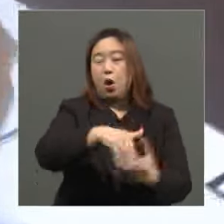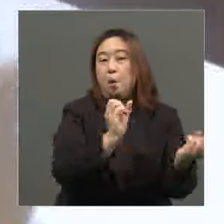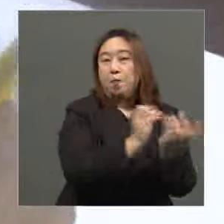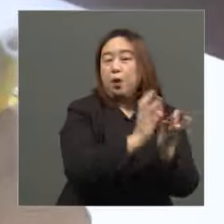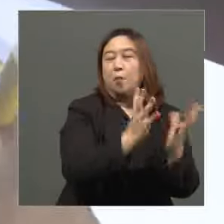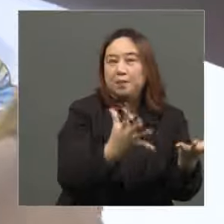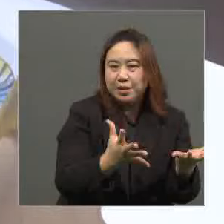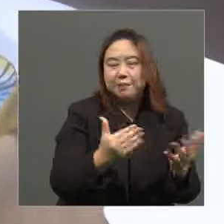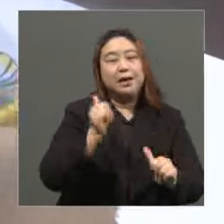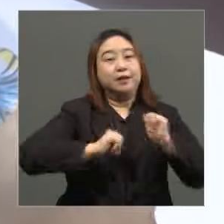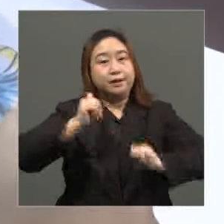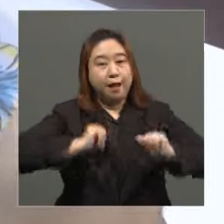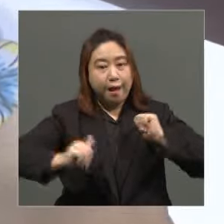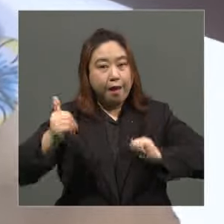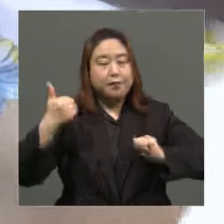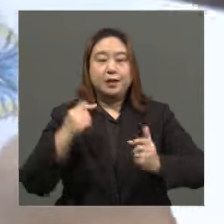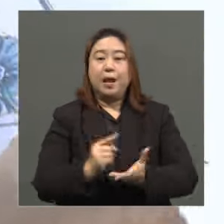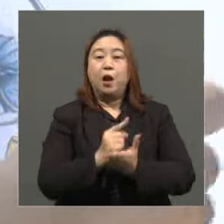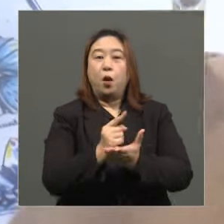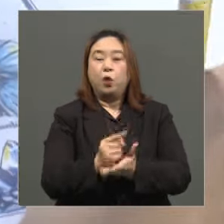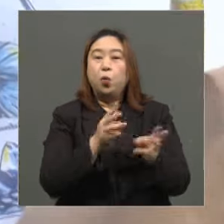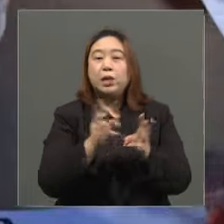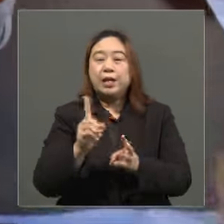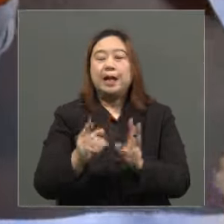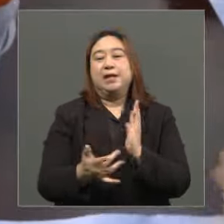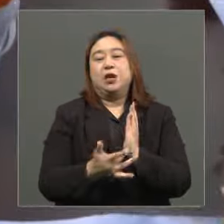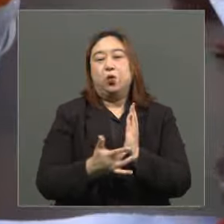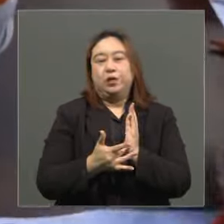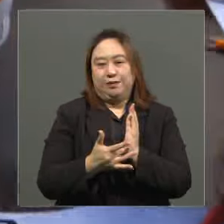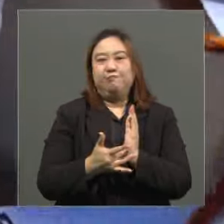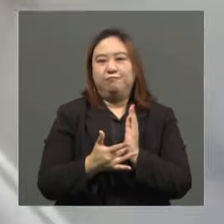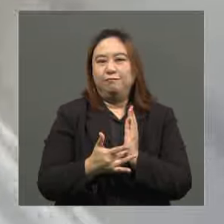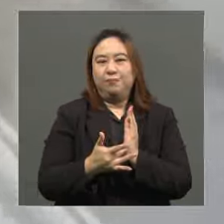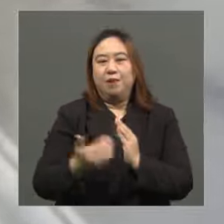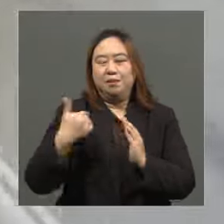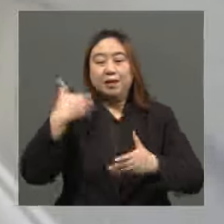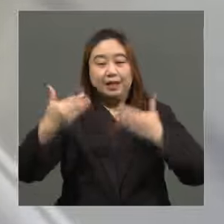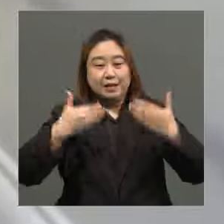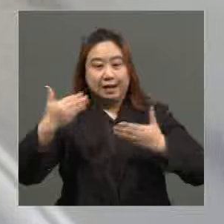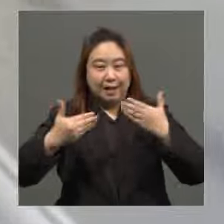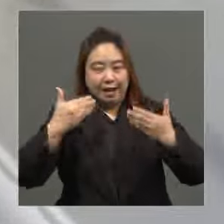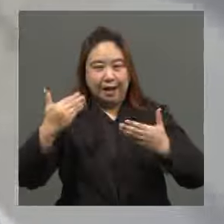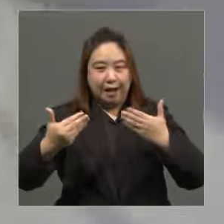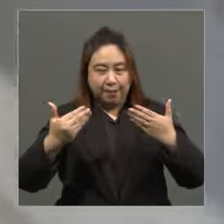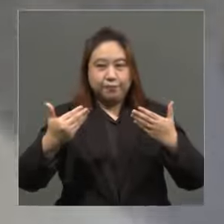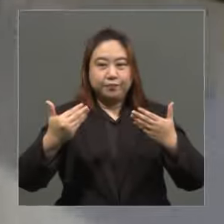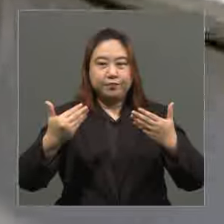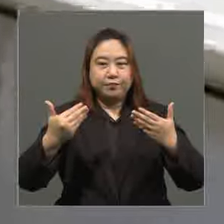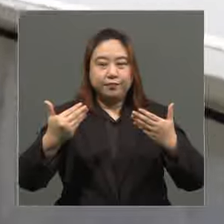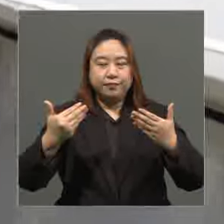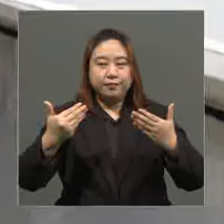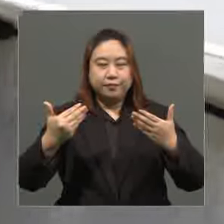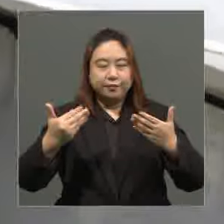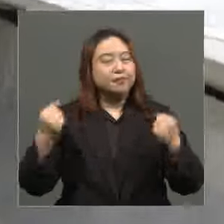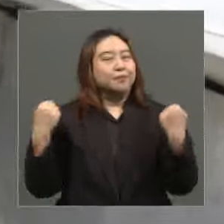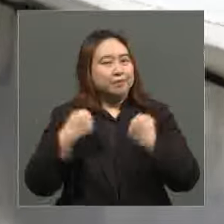างวัฒนธรรมและการลอยกระทงด้วยระบบเทคโนโลยีอินเทอร์แอคทีฟและยังมีกิจกรรมลอยกระคอส Floating with Cosplay อีก